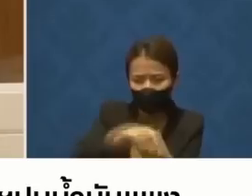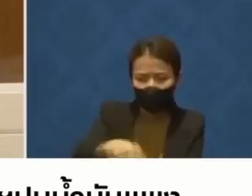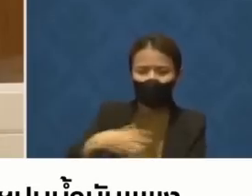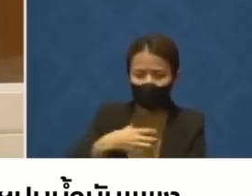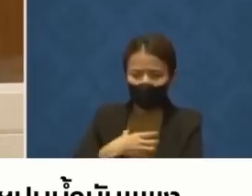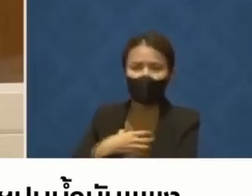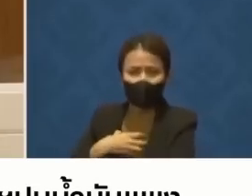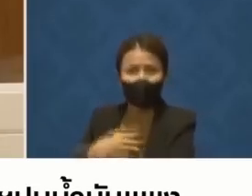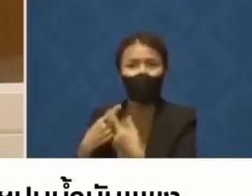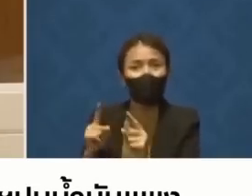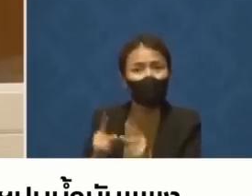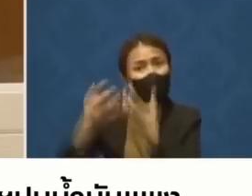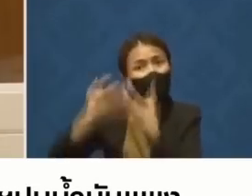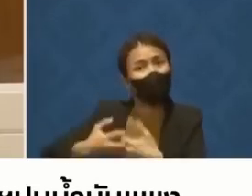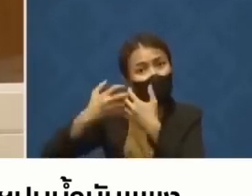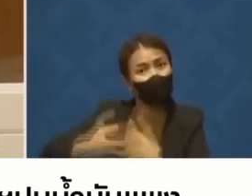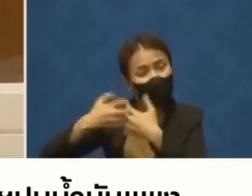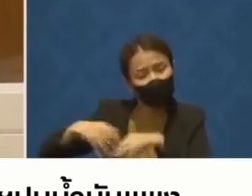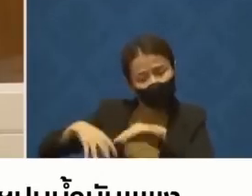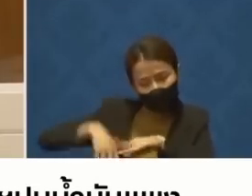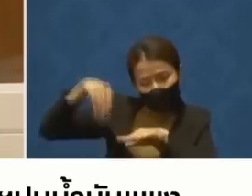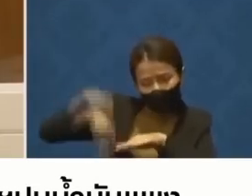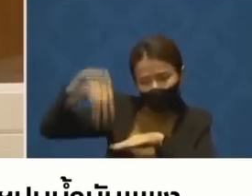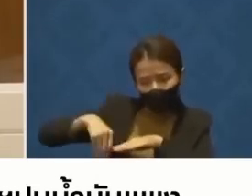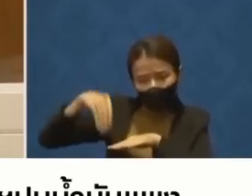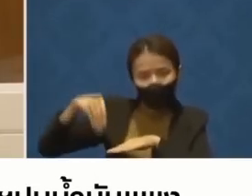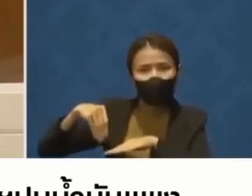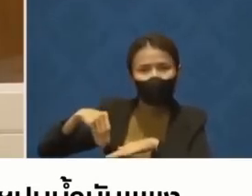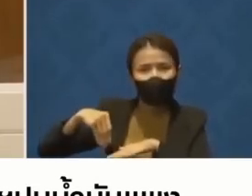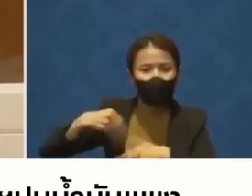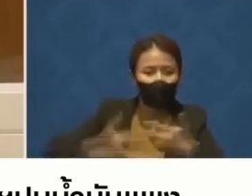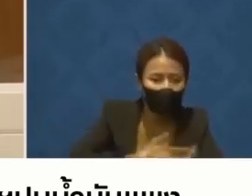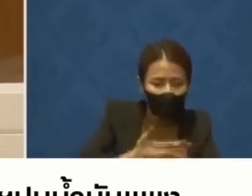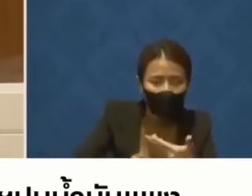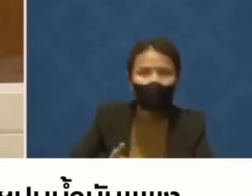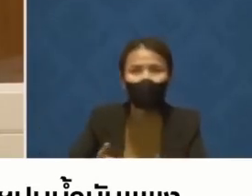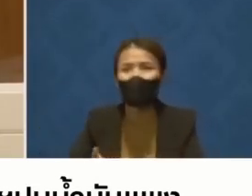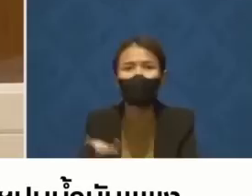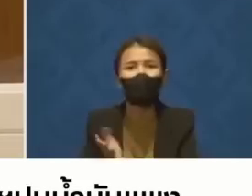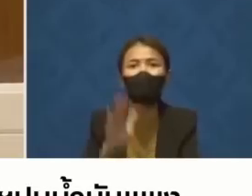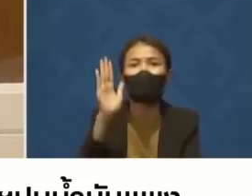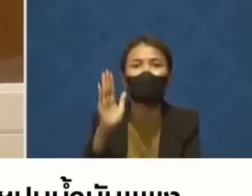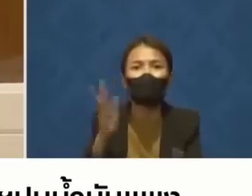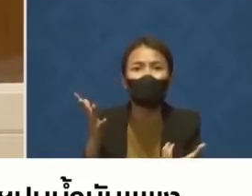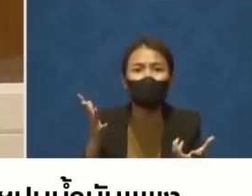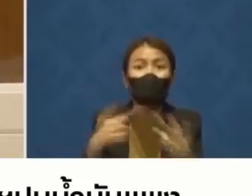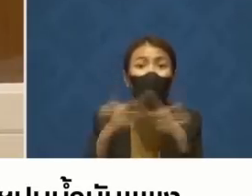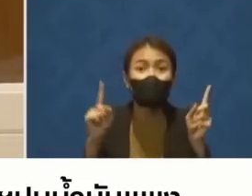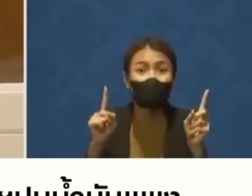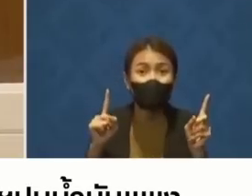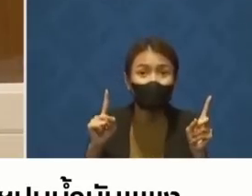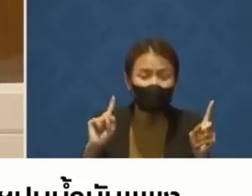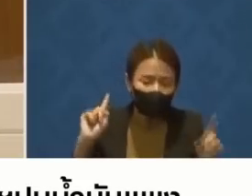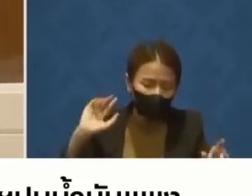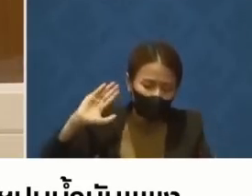ผลิตตามกันมาไม่ทันแต่พ้นจากนั้นไม่นานครับพ้นจากนั้นไม่นานเนี่ยสถานการณ์